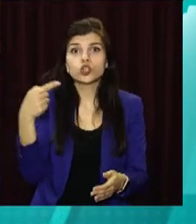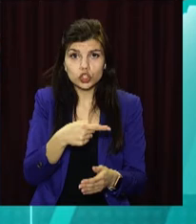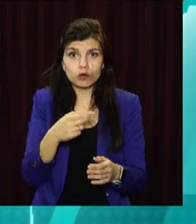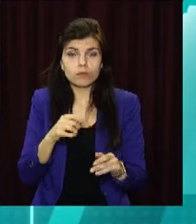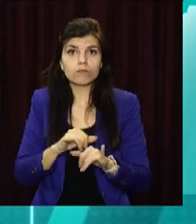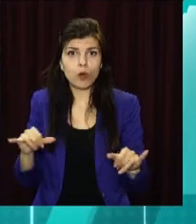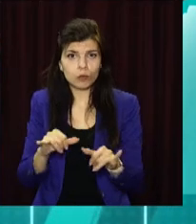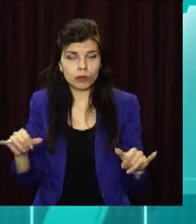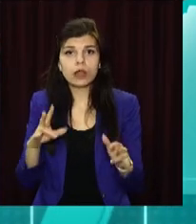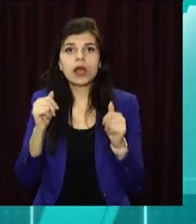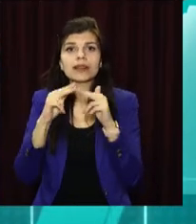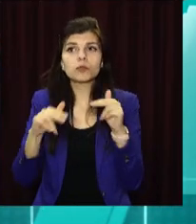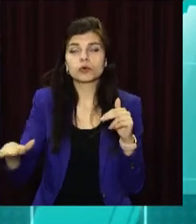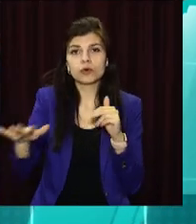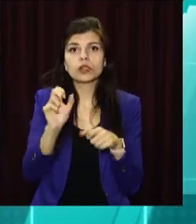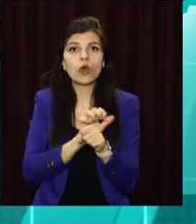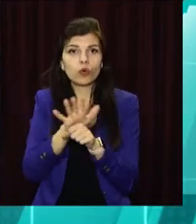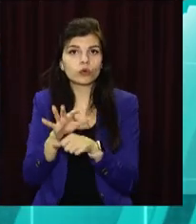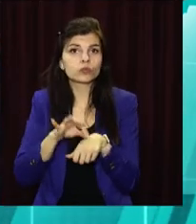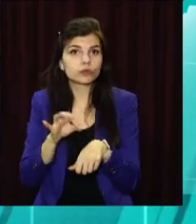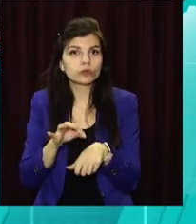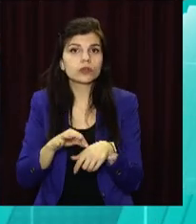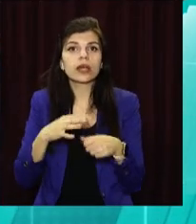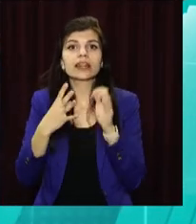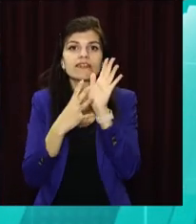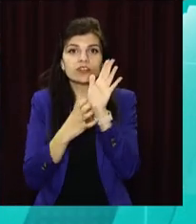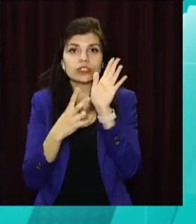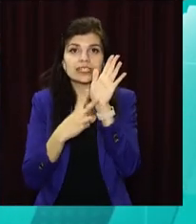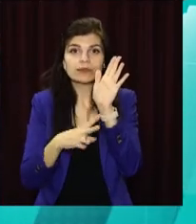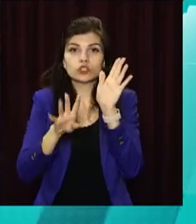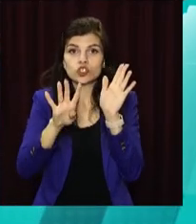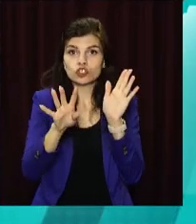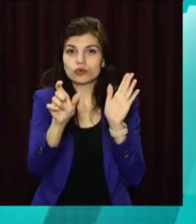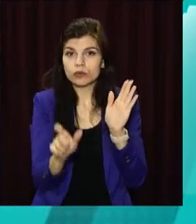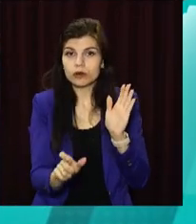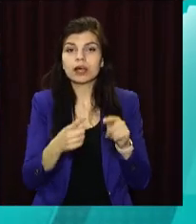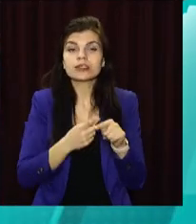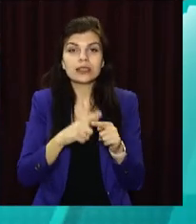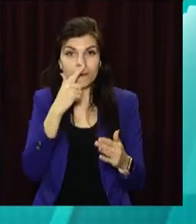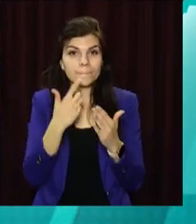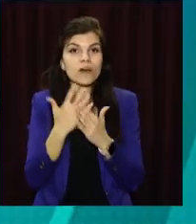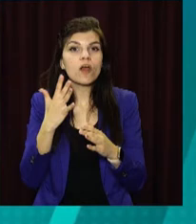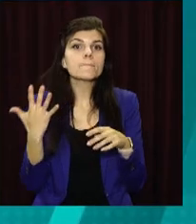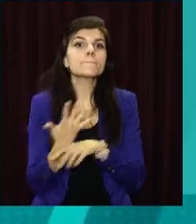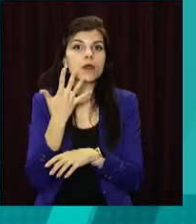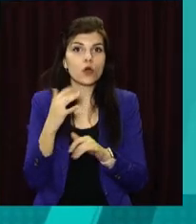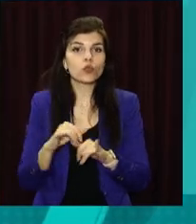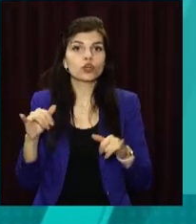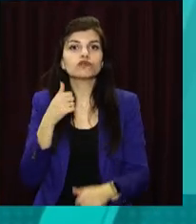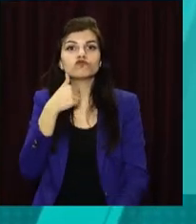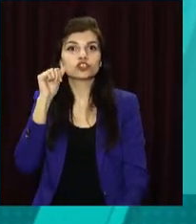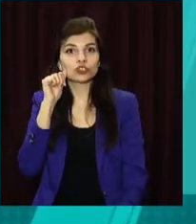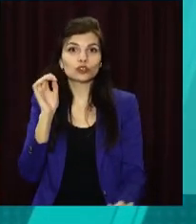нових хворих. На Дніпропетровщині на корону занедужали 974 людини. Це майже в 5 разів перевищує